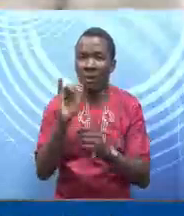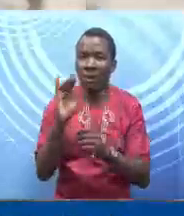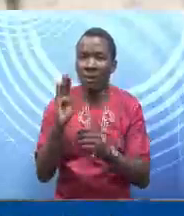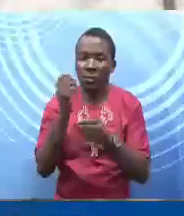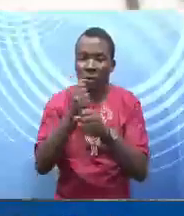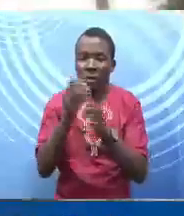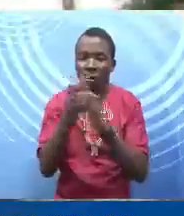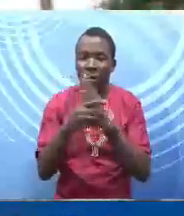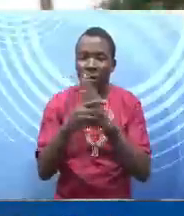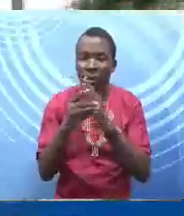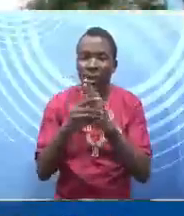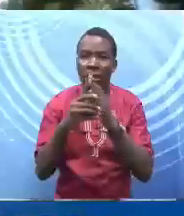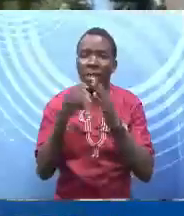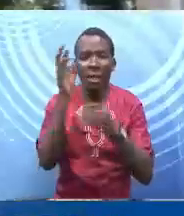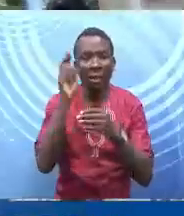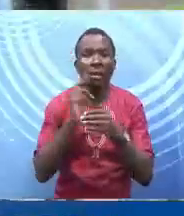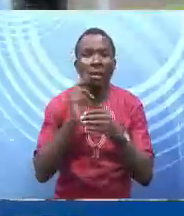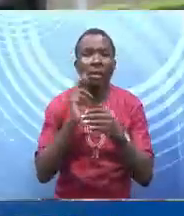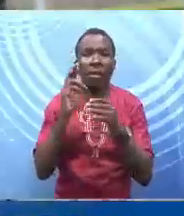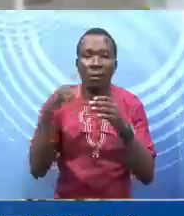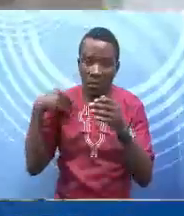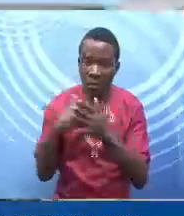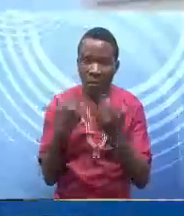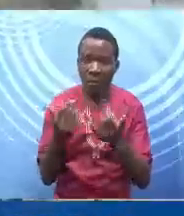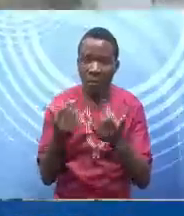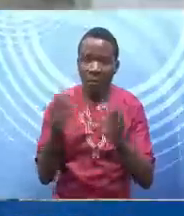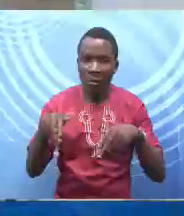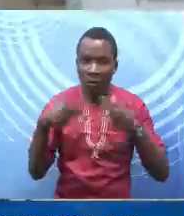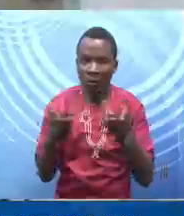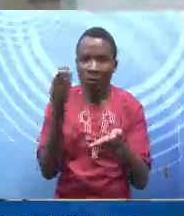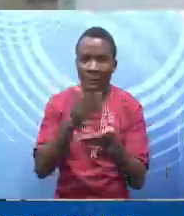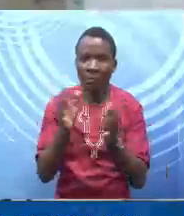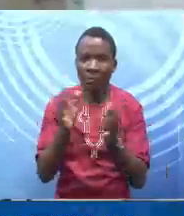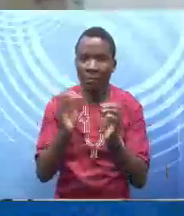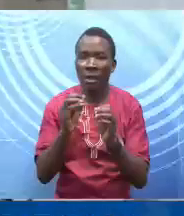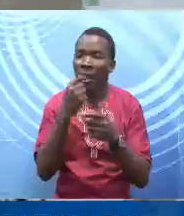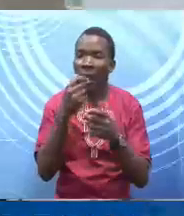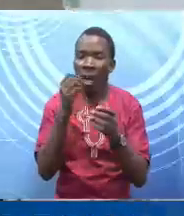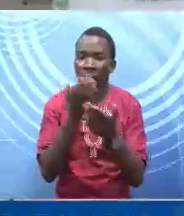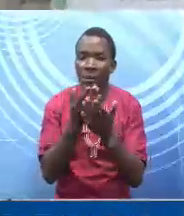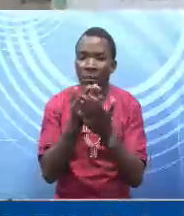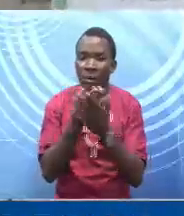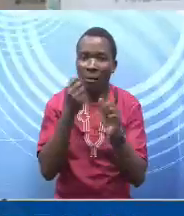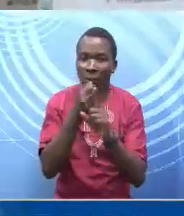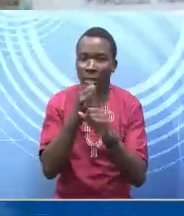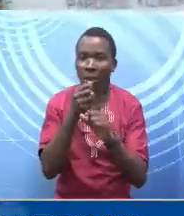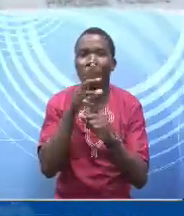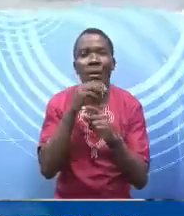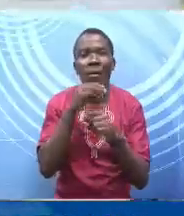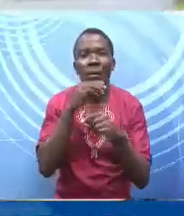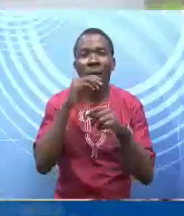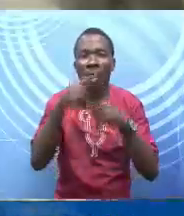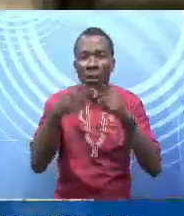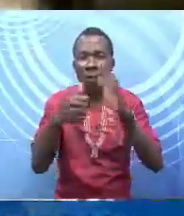gihe atigeze ahagarikirwa amasezerano n'uyu mukoresha we Bizuru. Asaba ubuvugizi ngo kuko uyu mugabo akomeje kumurenganya yewe ngo akaba namaze kumugiramo